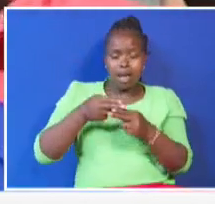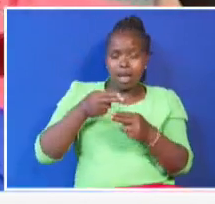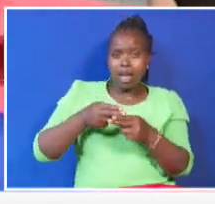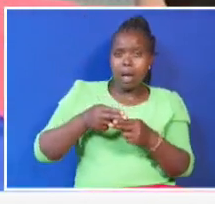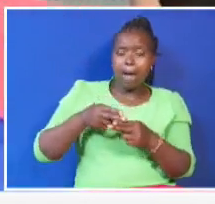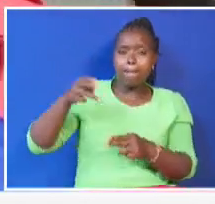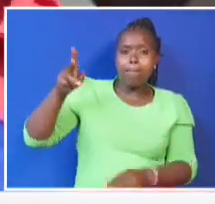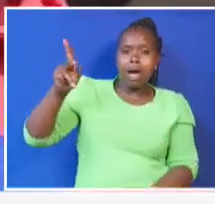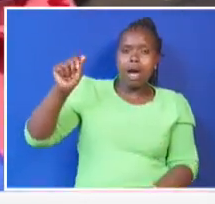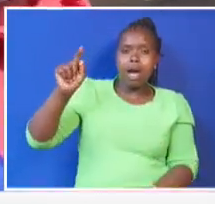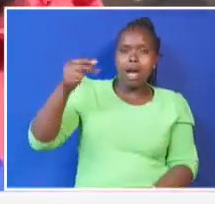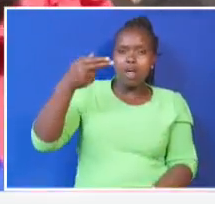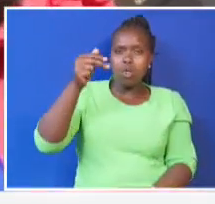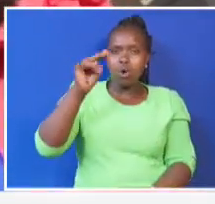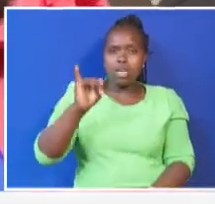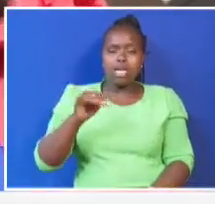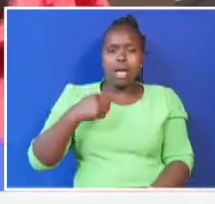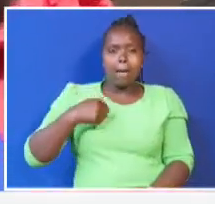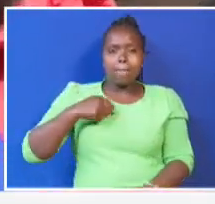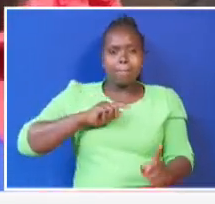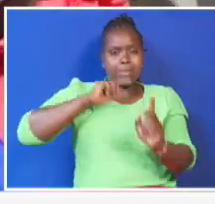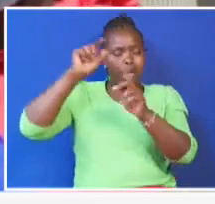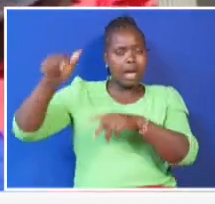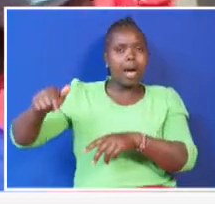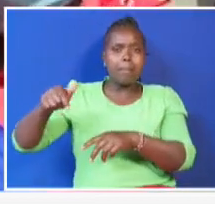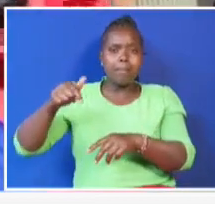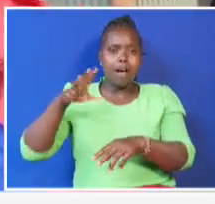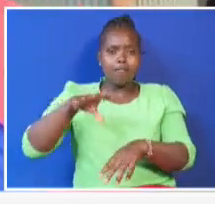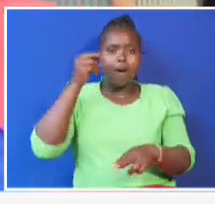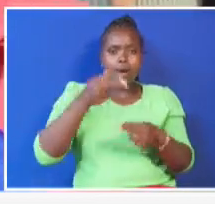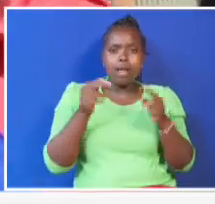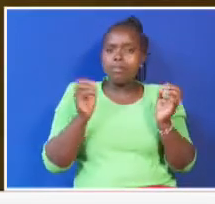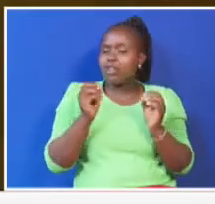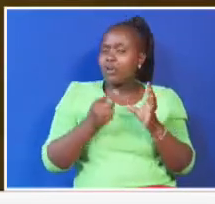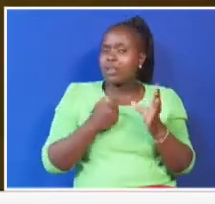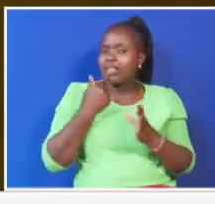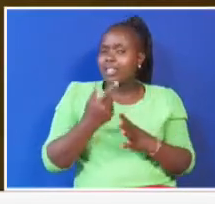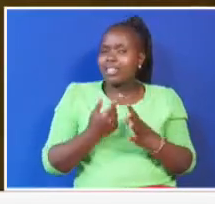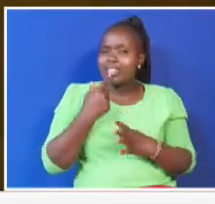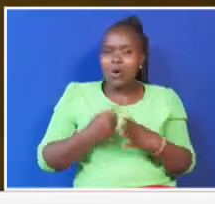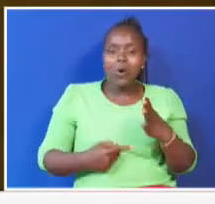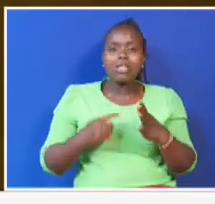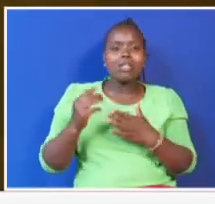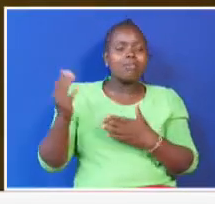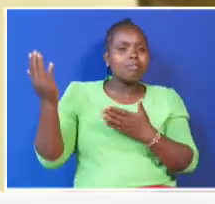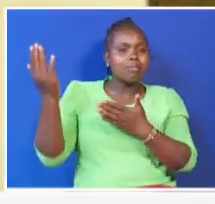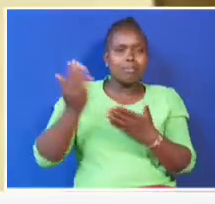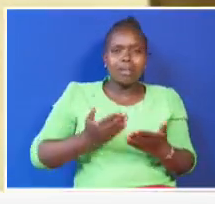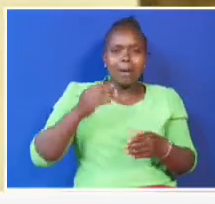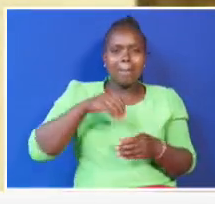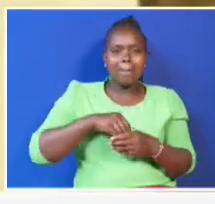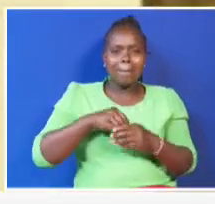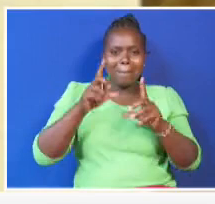Martha Gathoni na mimi nilikuja jina yangu ikakosekana. Nikaambiwa nilete kura, nikuje na